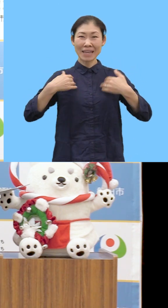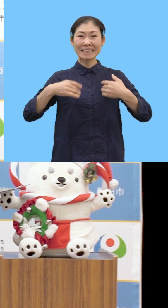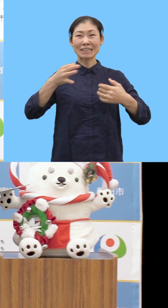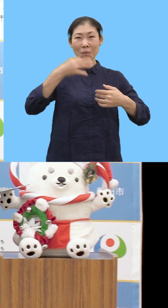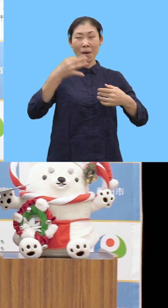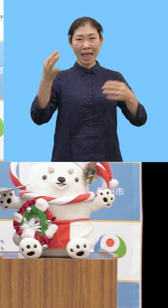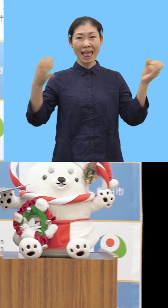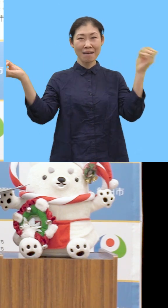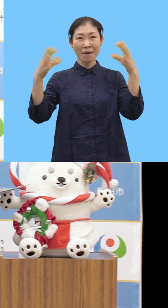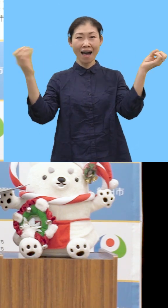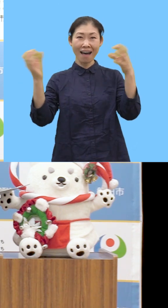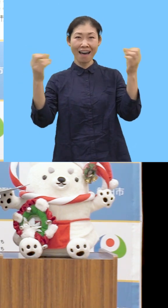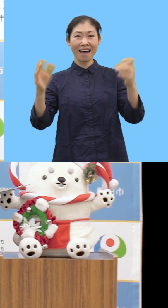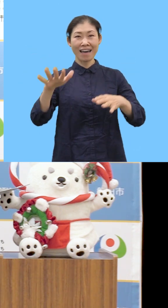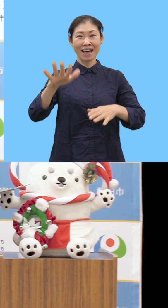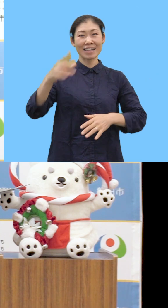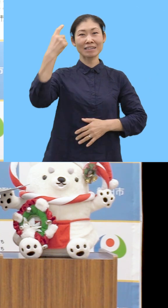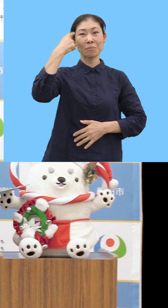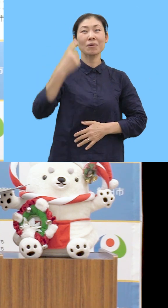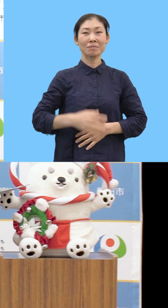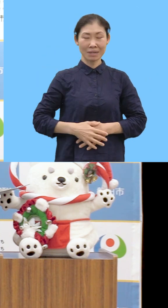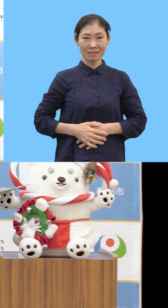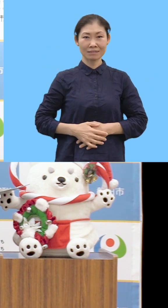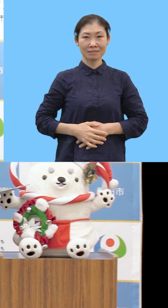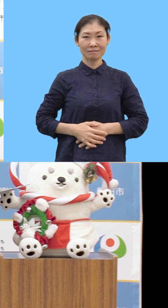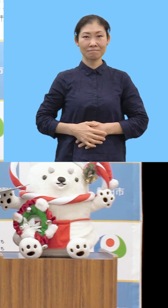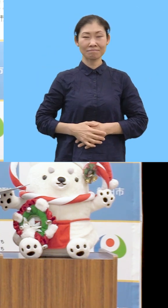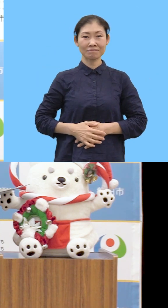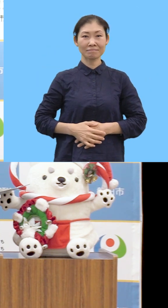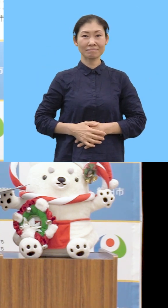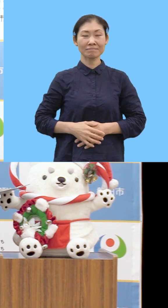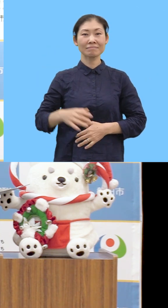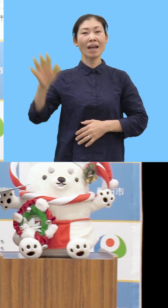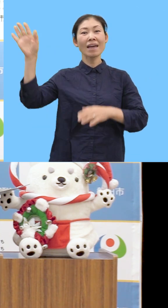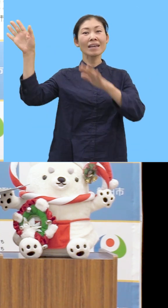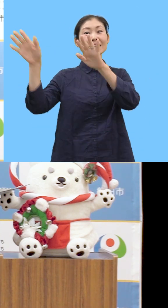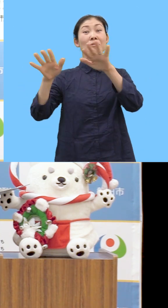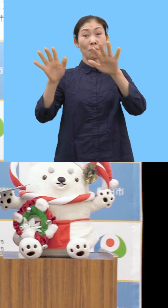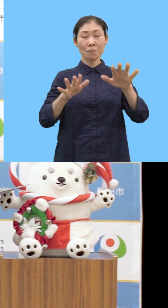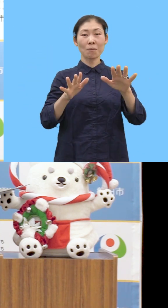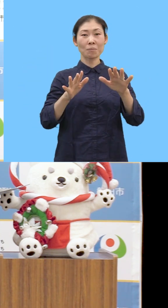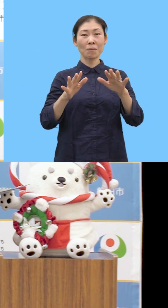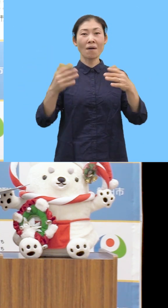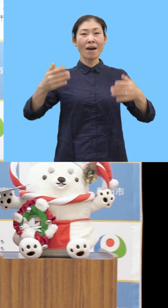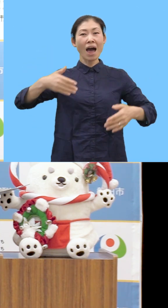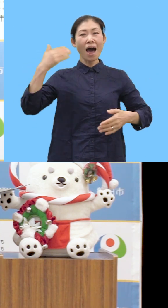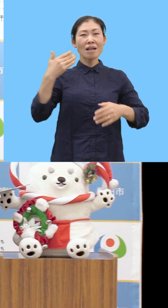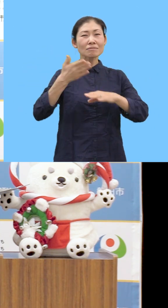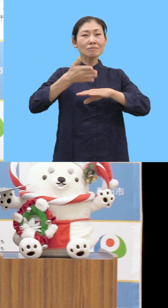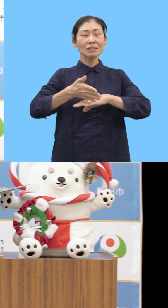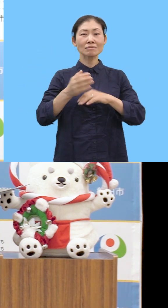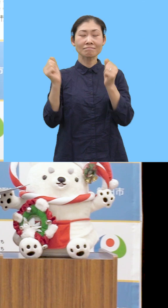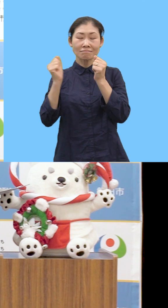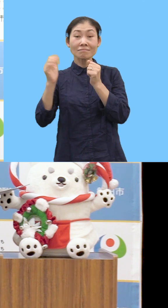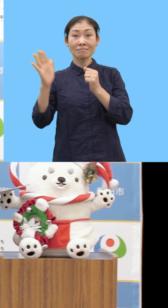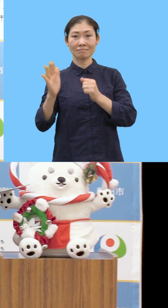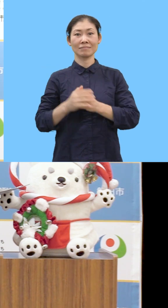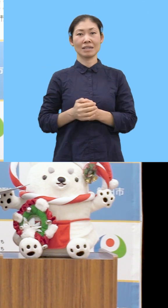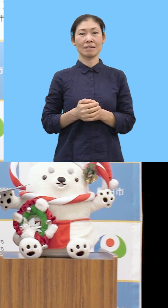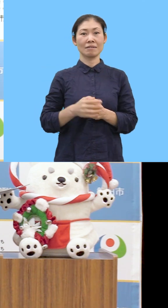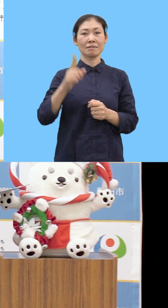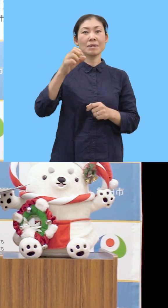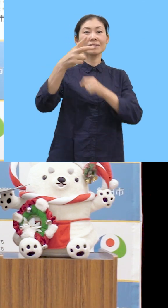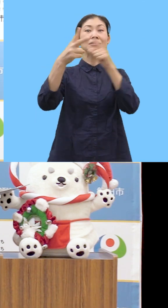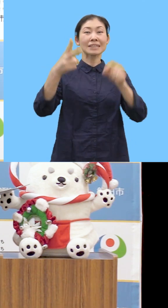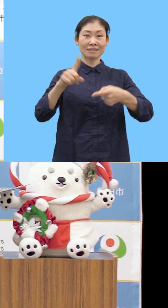ったんじゃないかなというふうに思います。ちょうど気候も、暑すぎず寒すぎずというか、12月にふさわしい